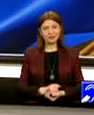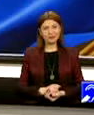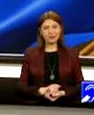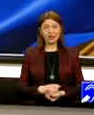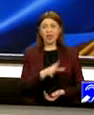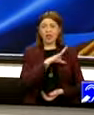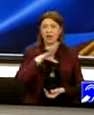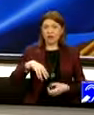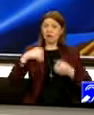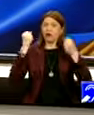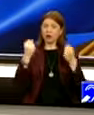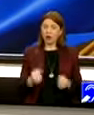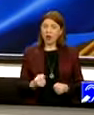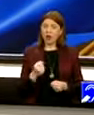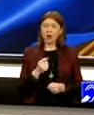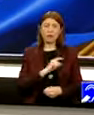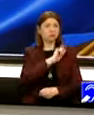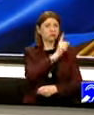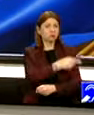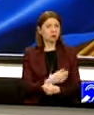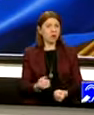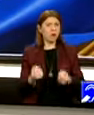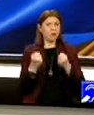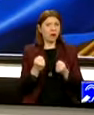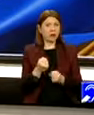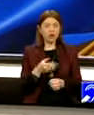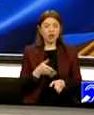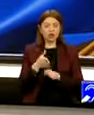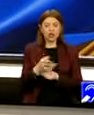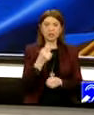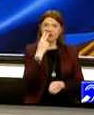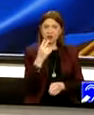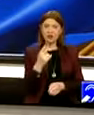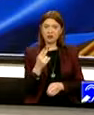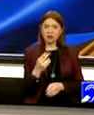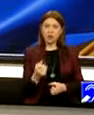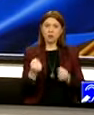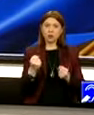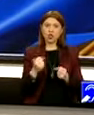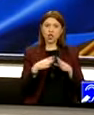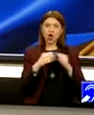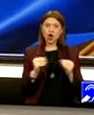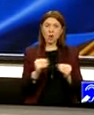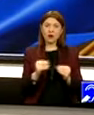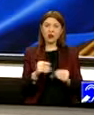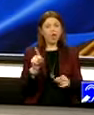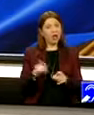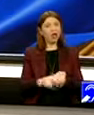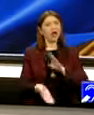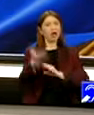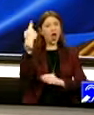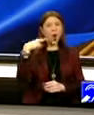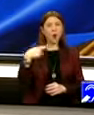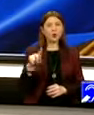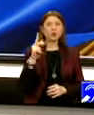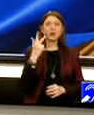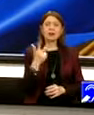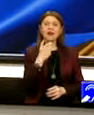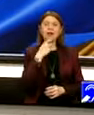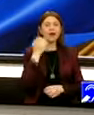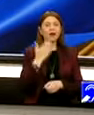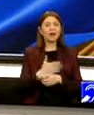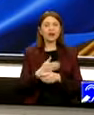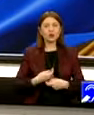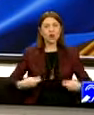În vremuri grele se întăresc caracterele și ies în față românii care fac țara mare. Așa a fost și acum 103 ani, când s-a înfăptuit